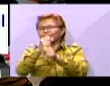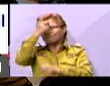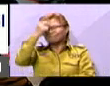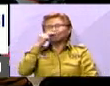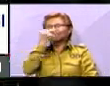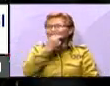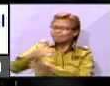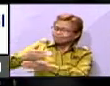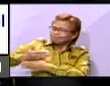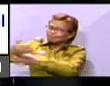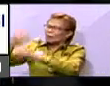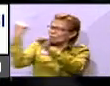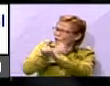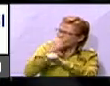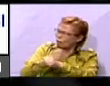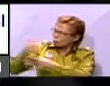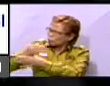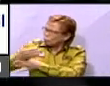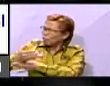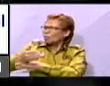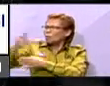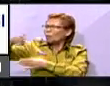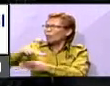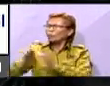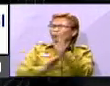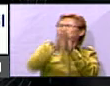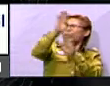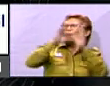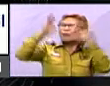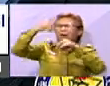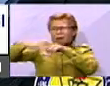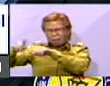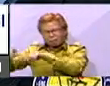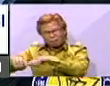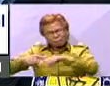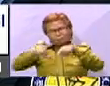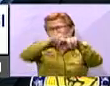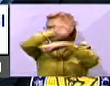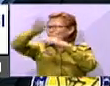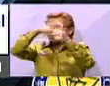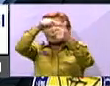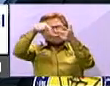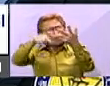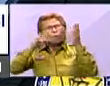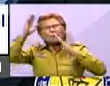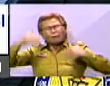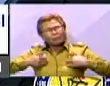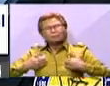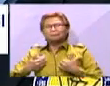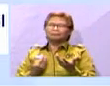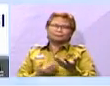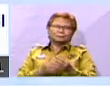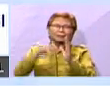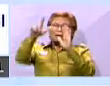Razak berkongsi cabarannya sebagai Perdana Menteri untuk membina negara yang memiliki kepelbagaian daripada segala aspek namun semangat